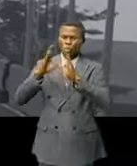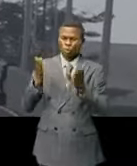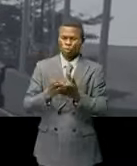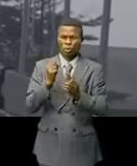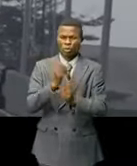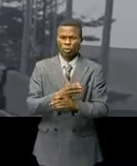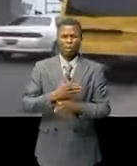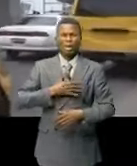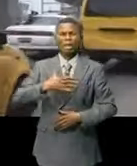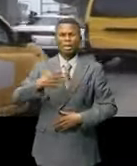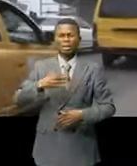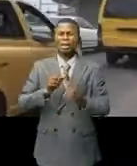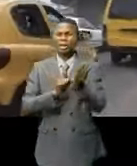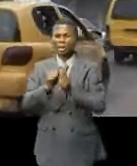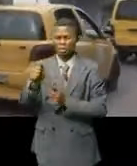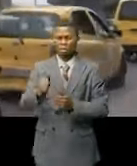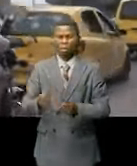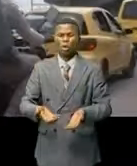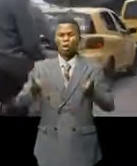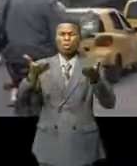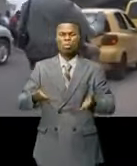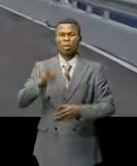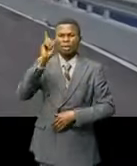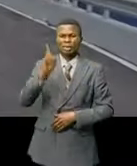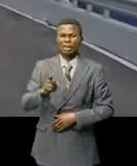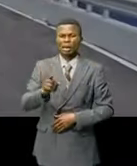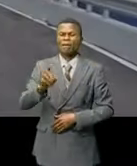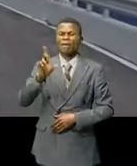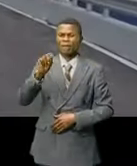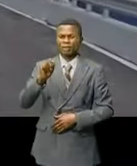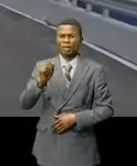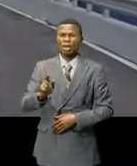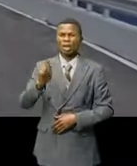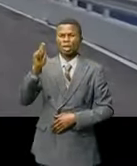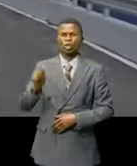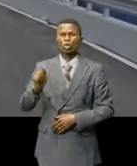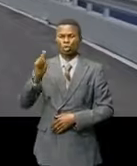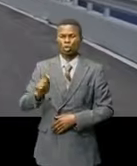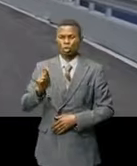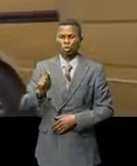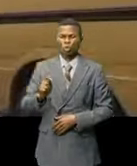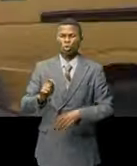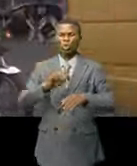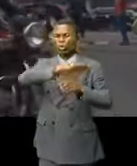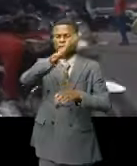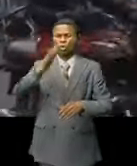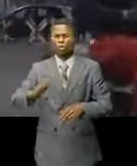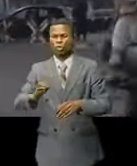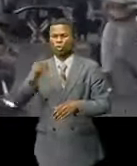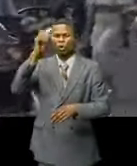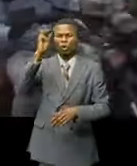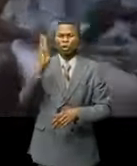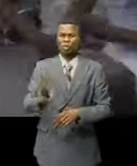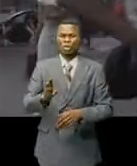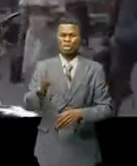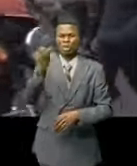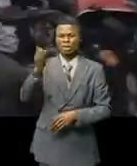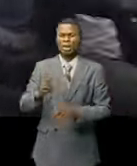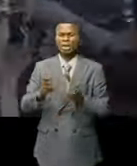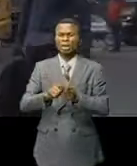Le tonnage limité est de 120 tonnes sur ce seau de mouton de 330 mètres de long. Une fois